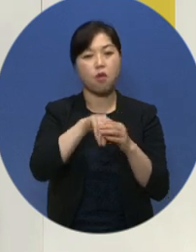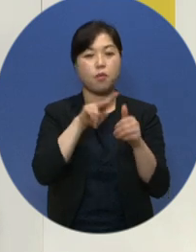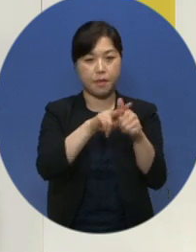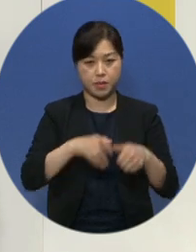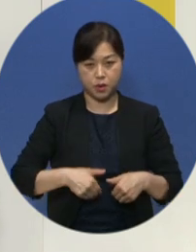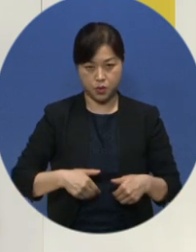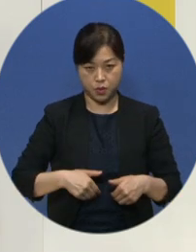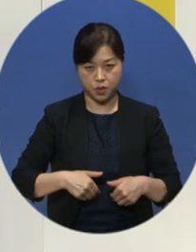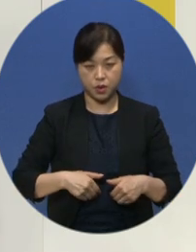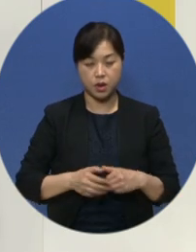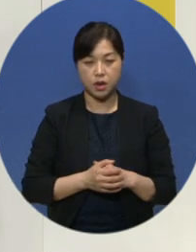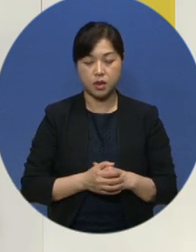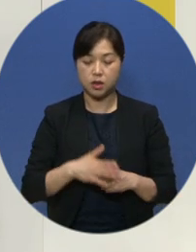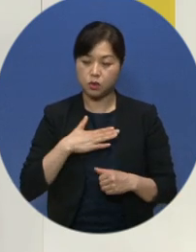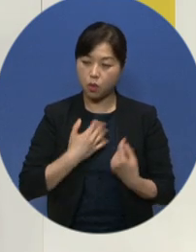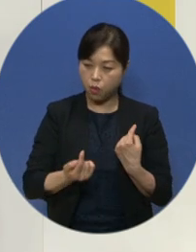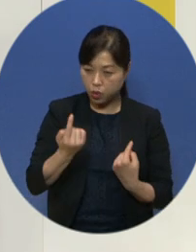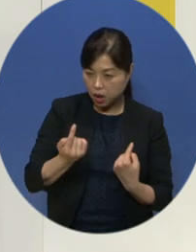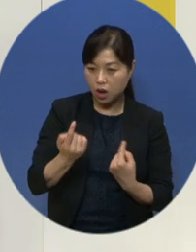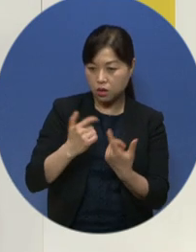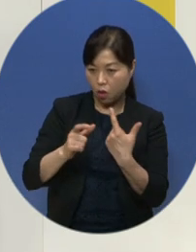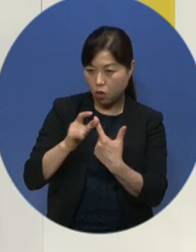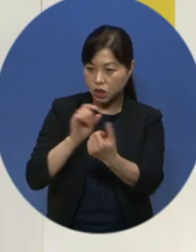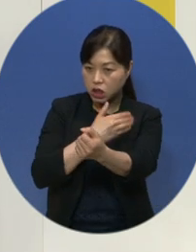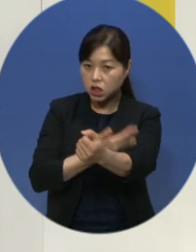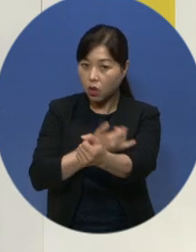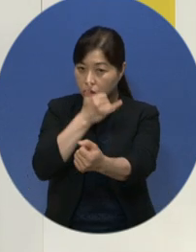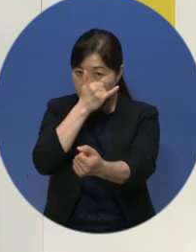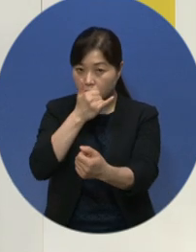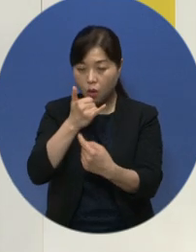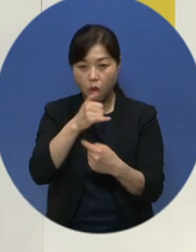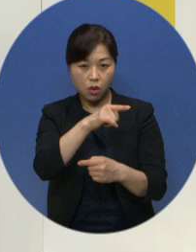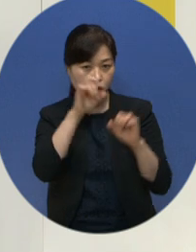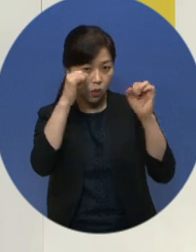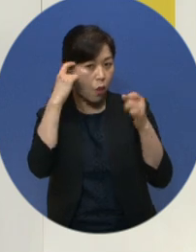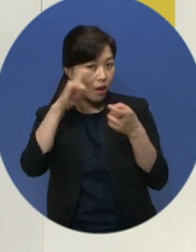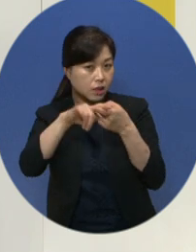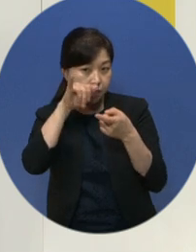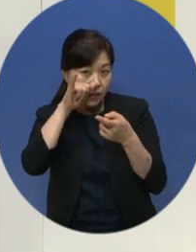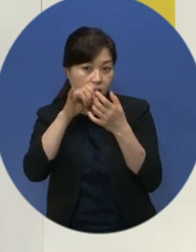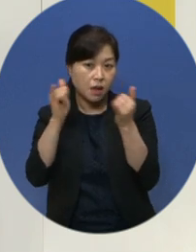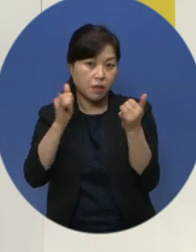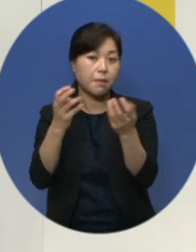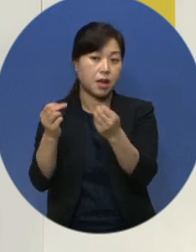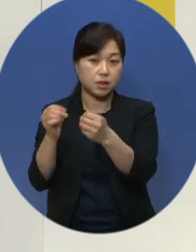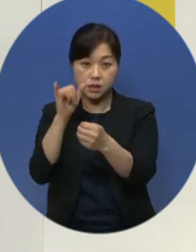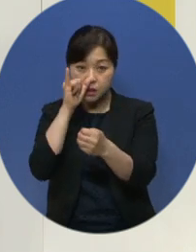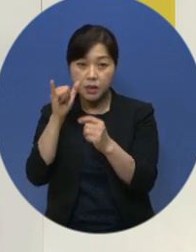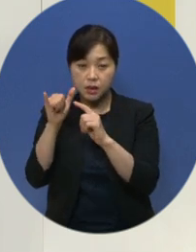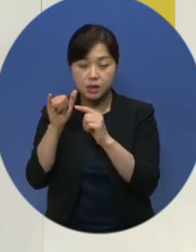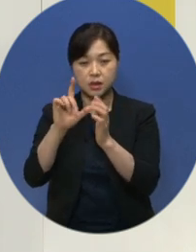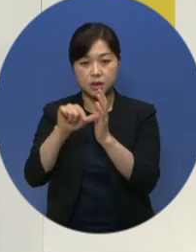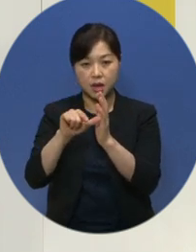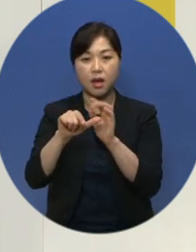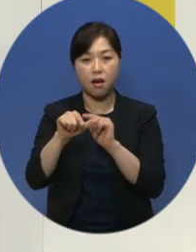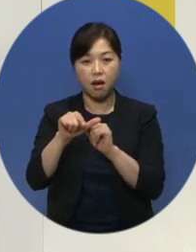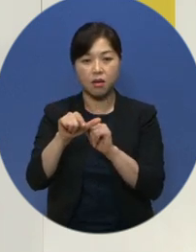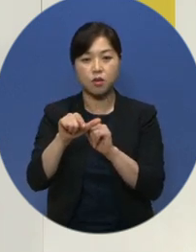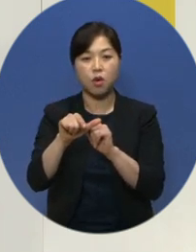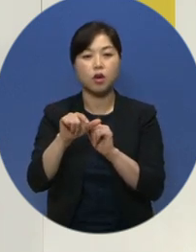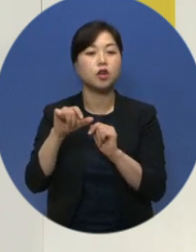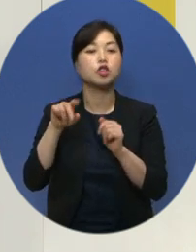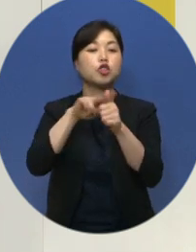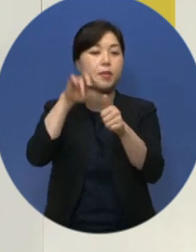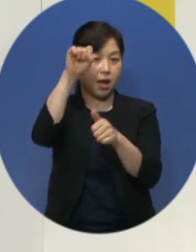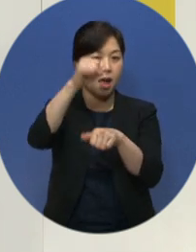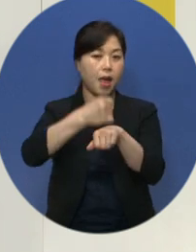저보다 더 또 어느 능력이 있으시고 관심있으신 분들이 있으면 또 이제 그 때 또 좋은 역할도 해 주시면 되겠습니다